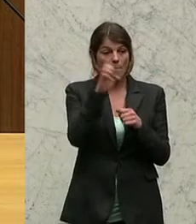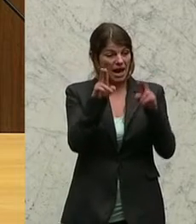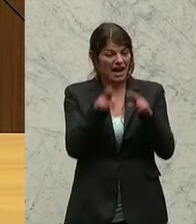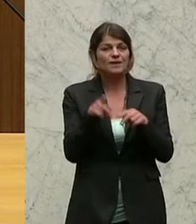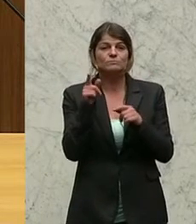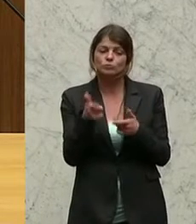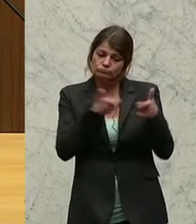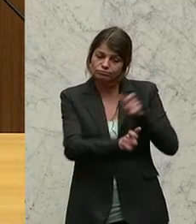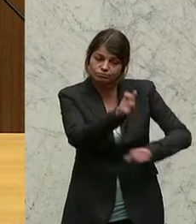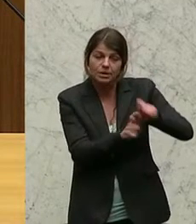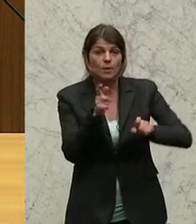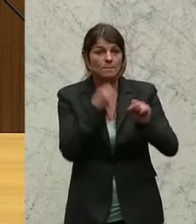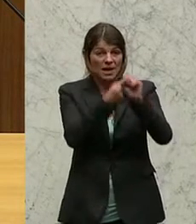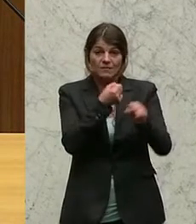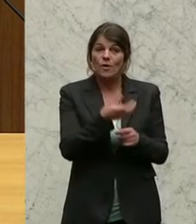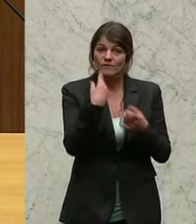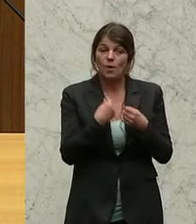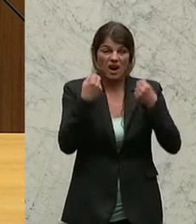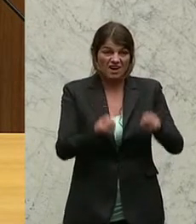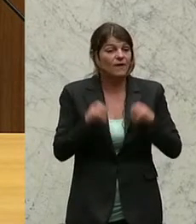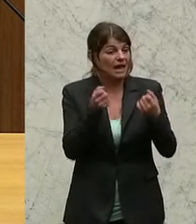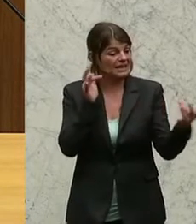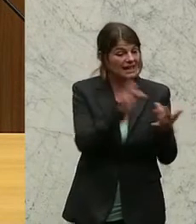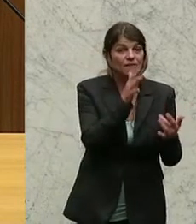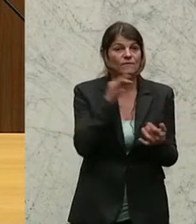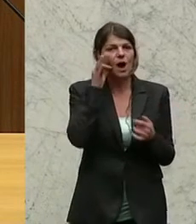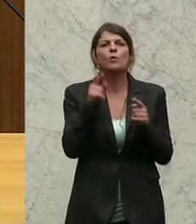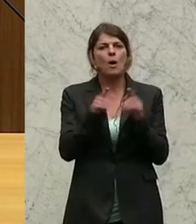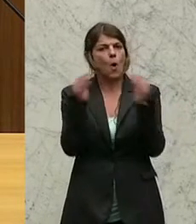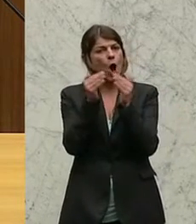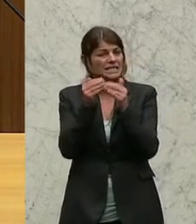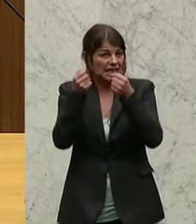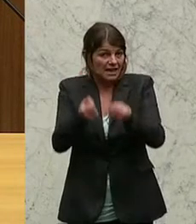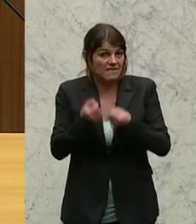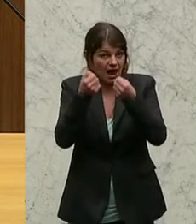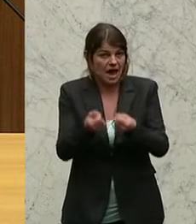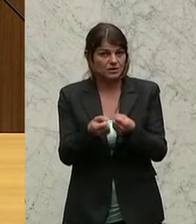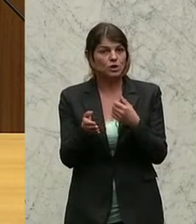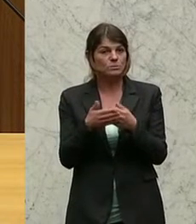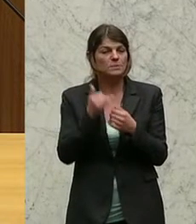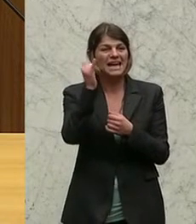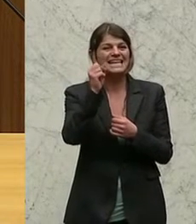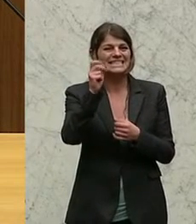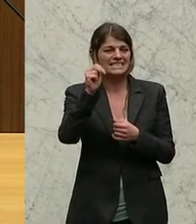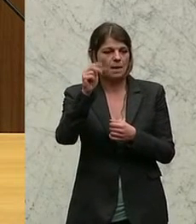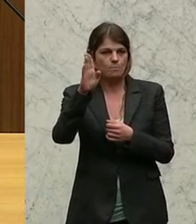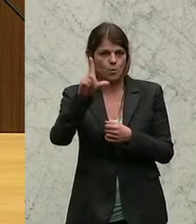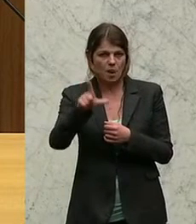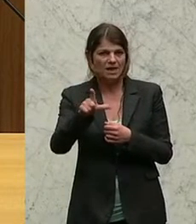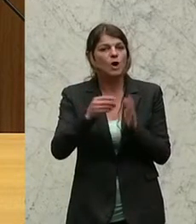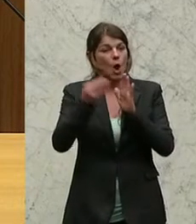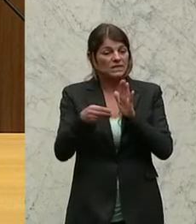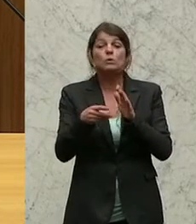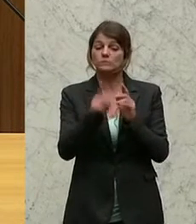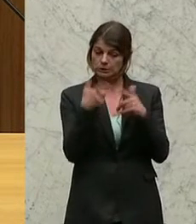und Bekämpfung von Gewalt gegen Frauen und häuslicher Gewalt, sprich Istanbul-Konvention,